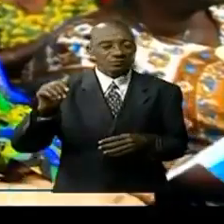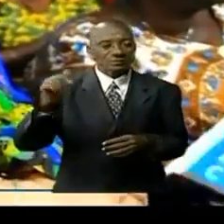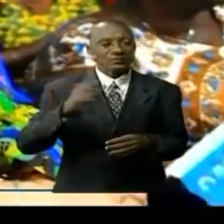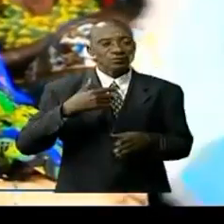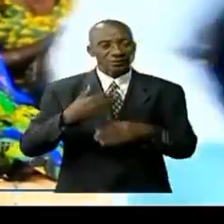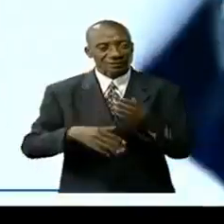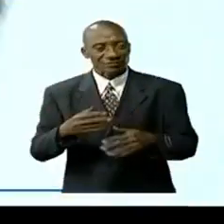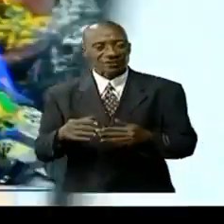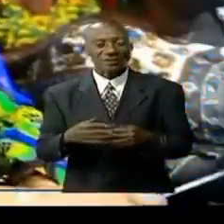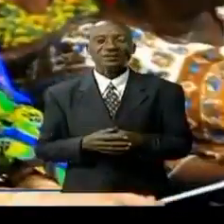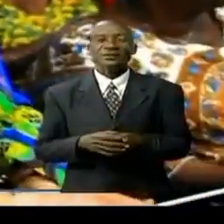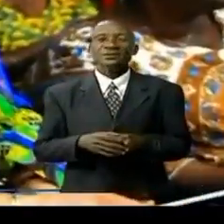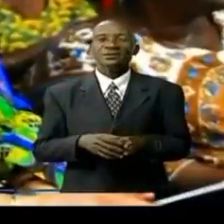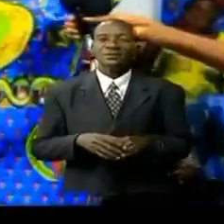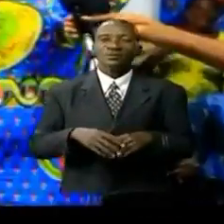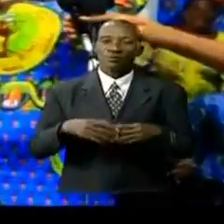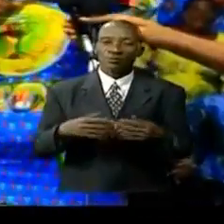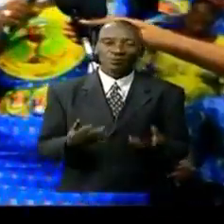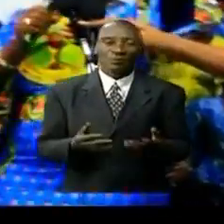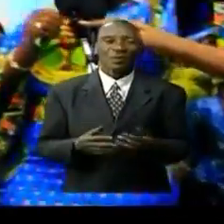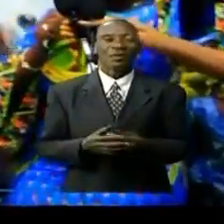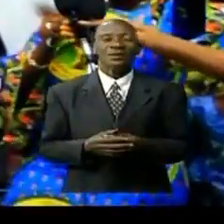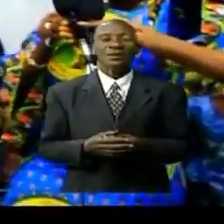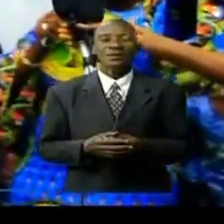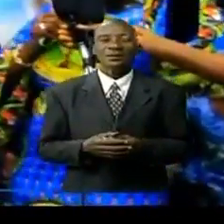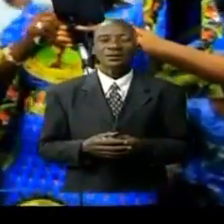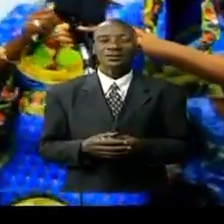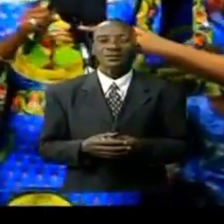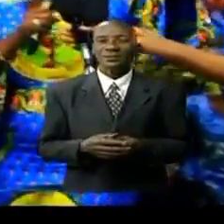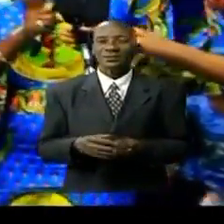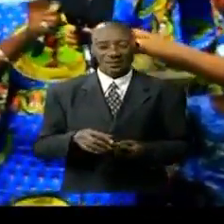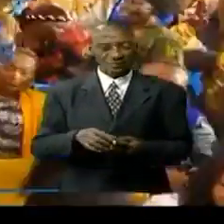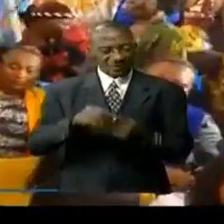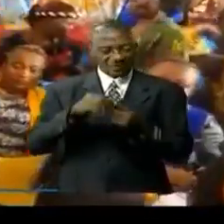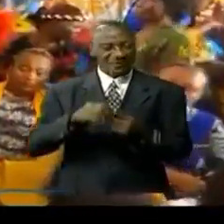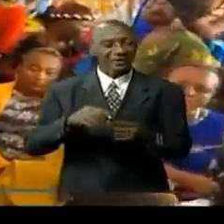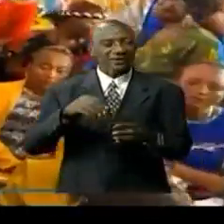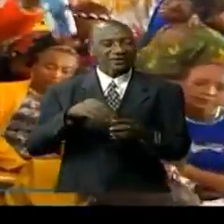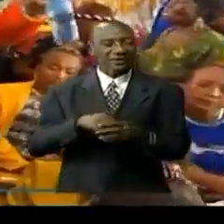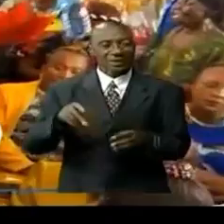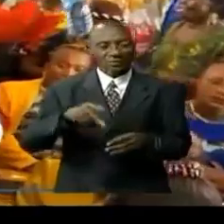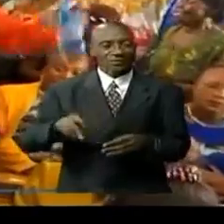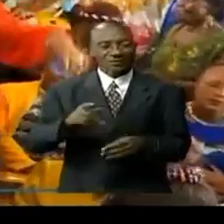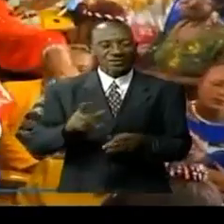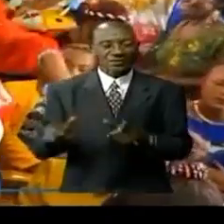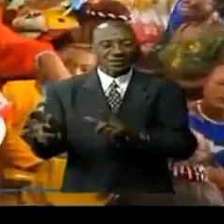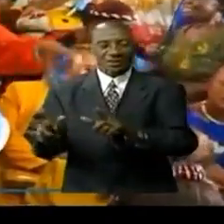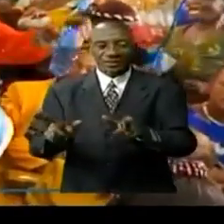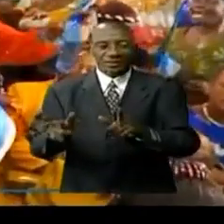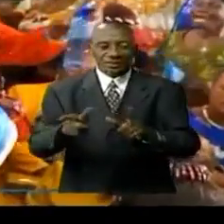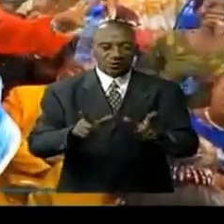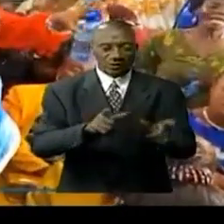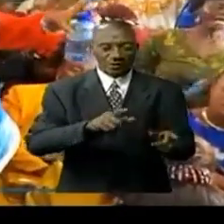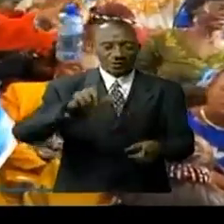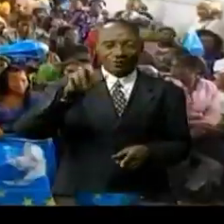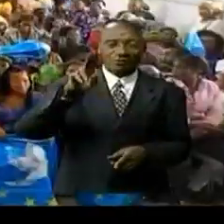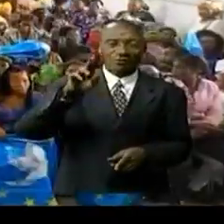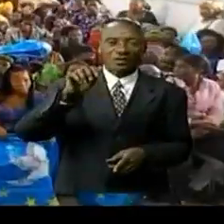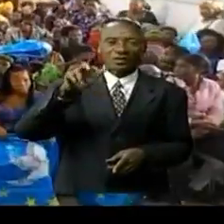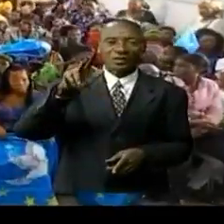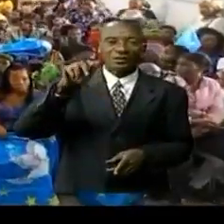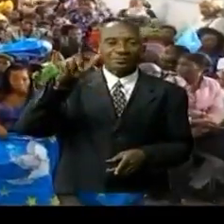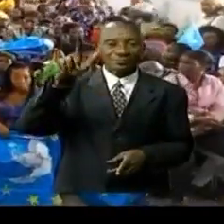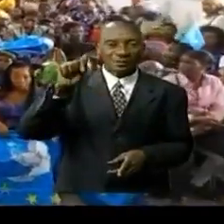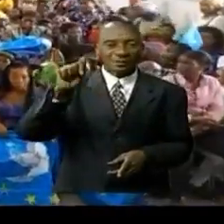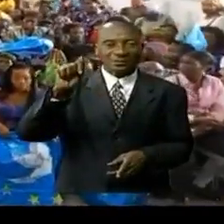qu'elle est en train de bouger, particulièrement le Lualaba et généralement la RDC. Je ne sais pas. pas dire ce que moi-même je vais apporter au FIDEC. Vous